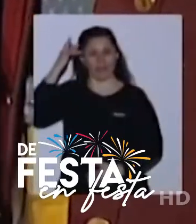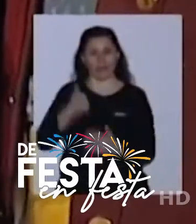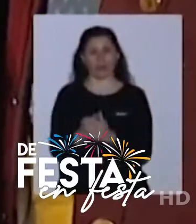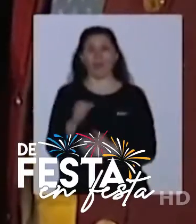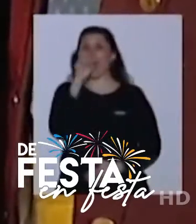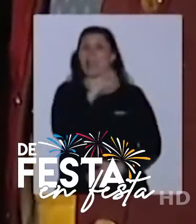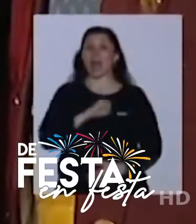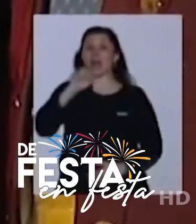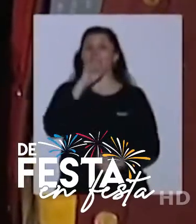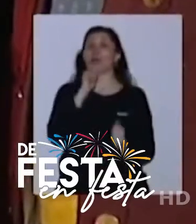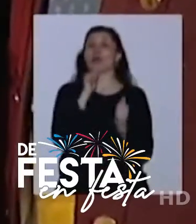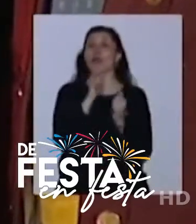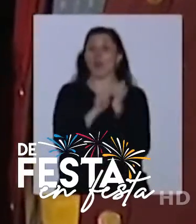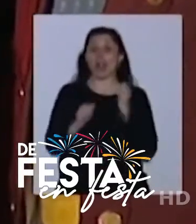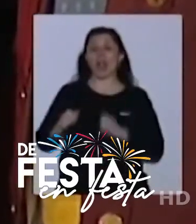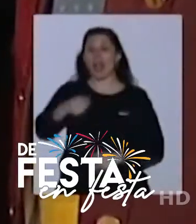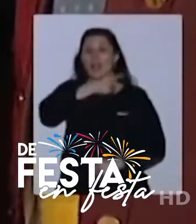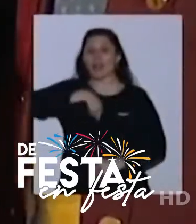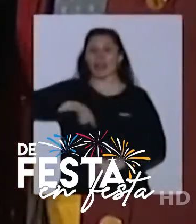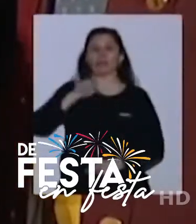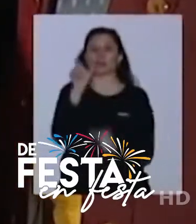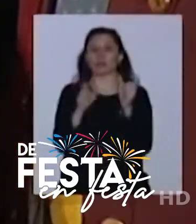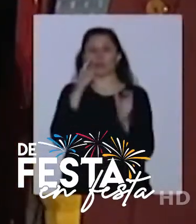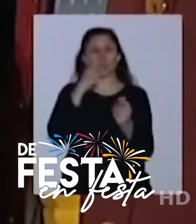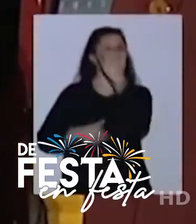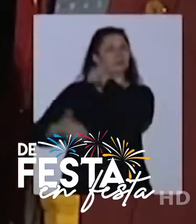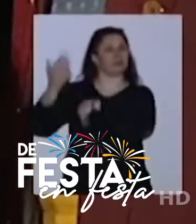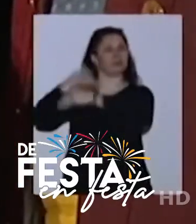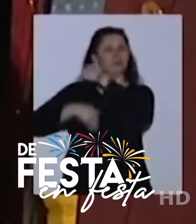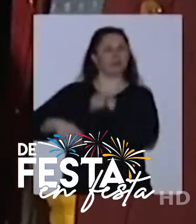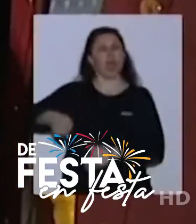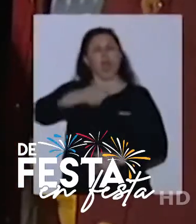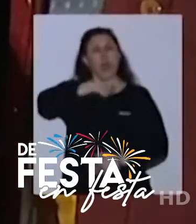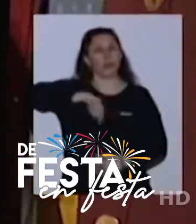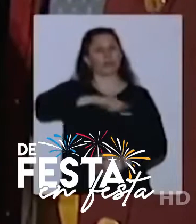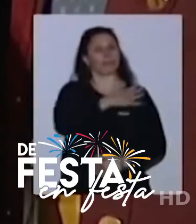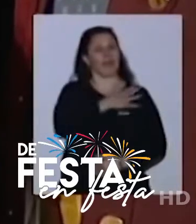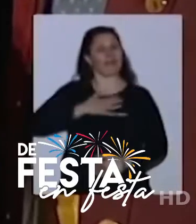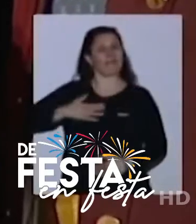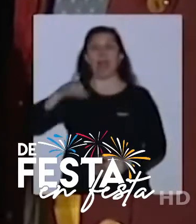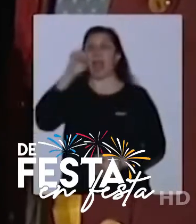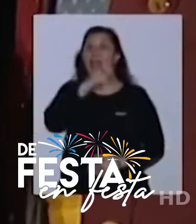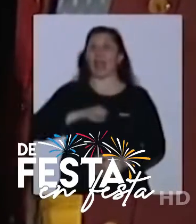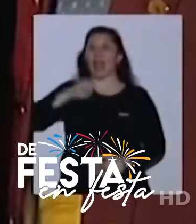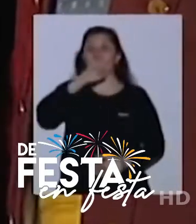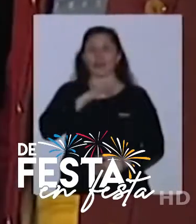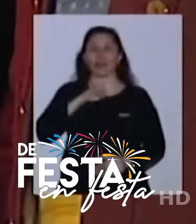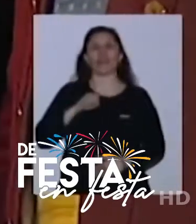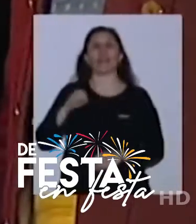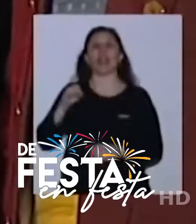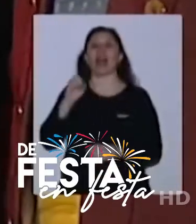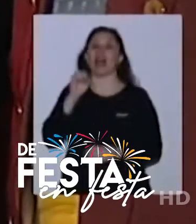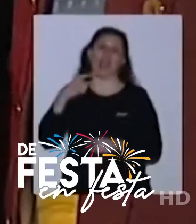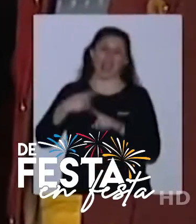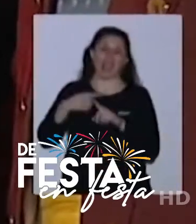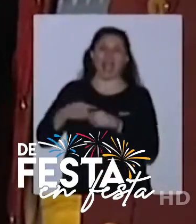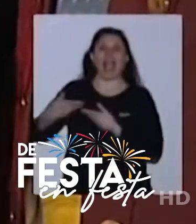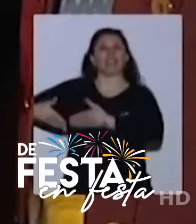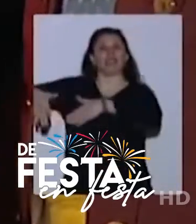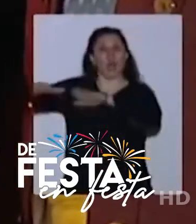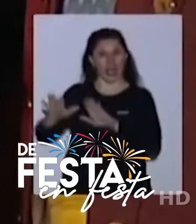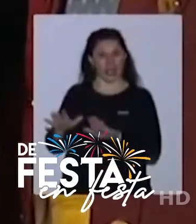la cançó dels nostres arrels, nostra volguda cançó de l'estoreta.